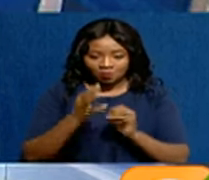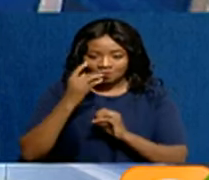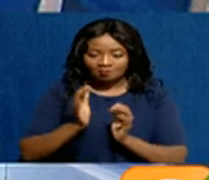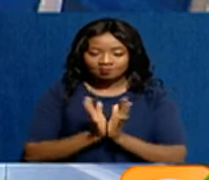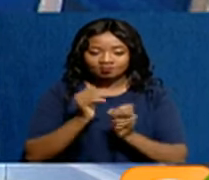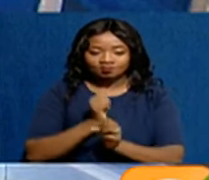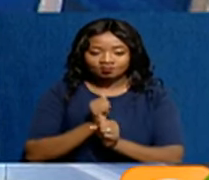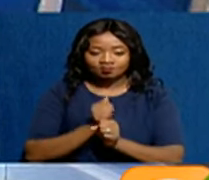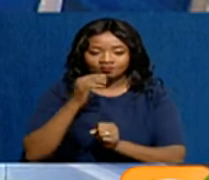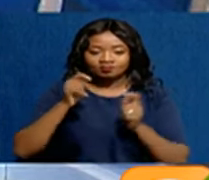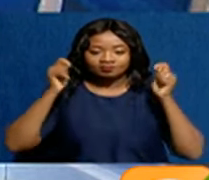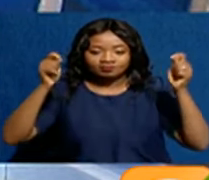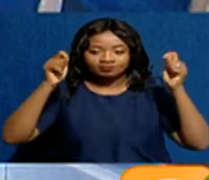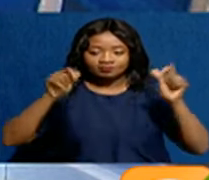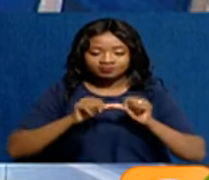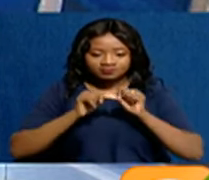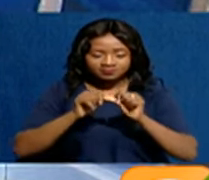mgomo unaoendelea, afueni